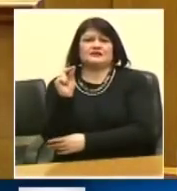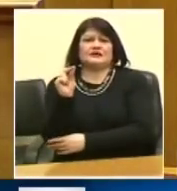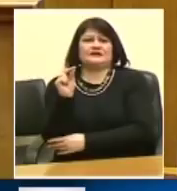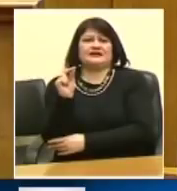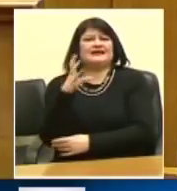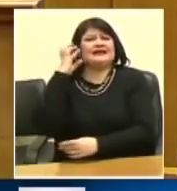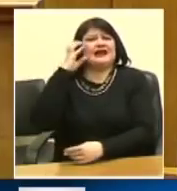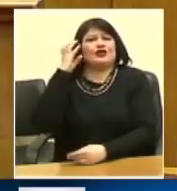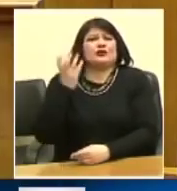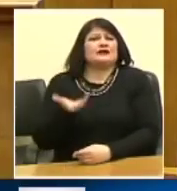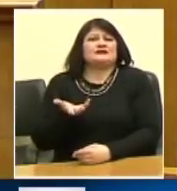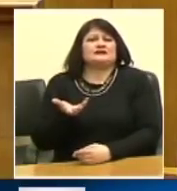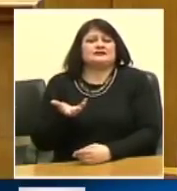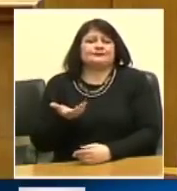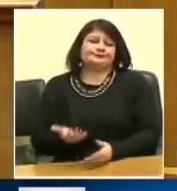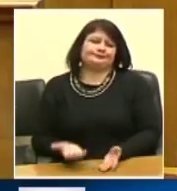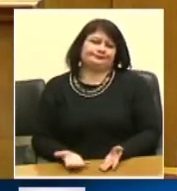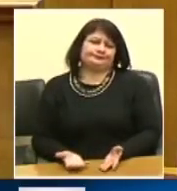δηλαδή?